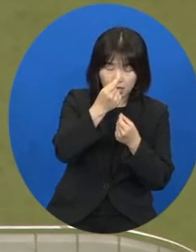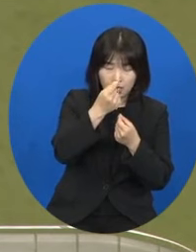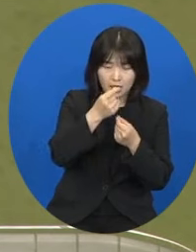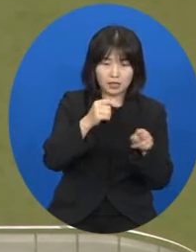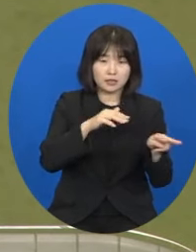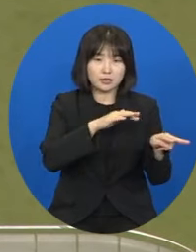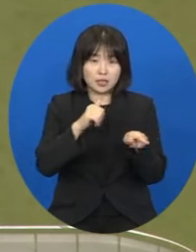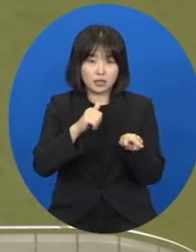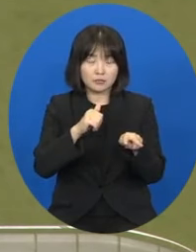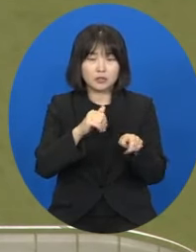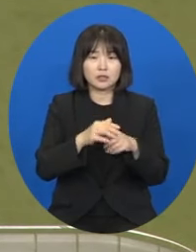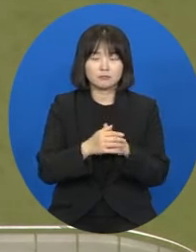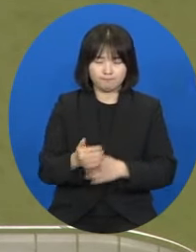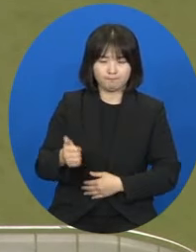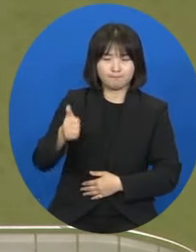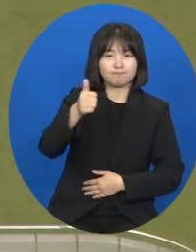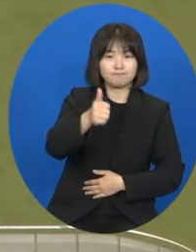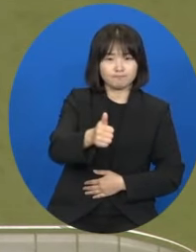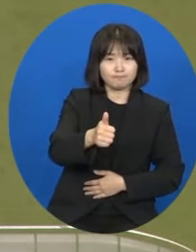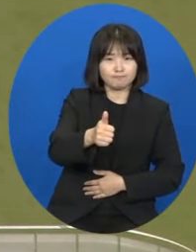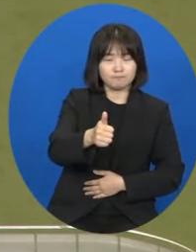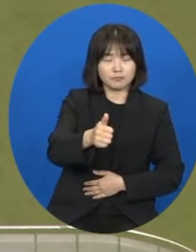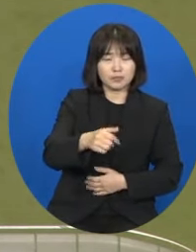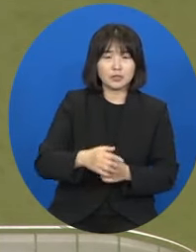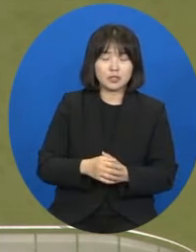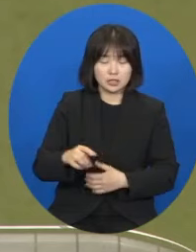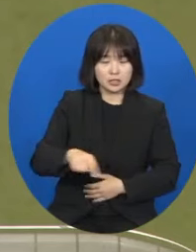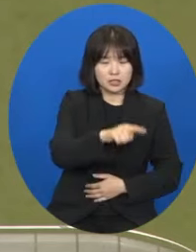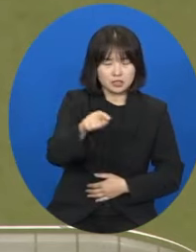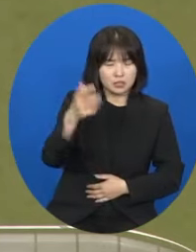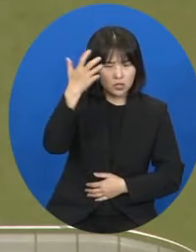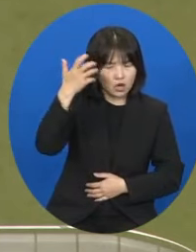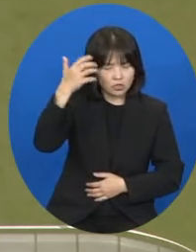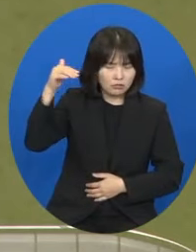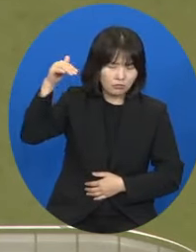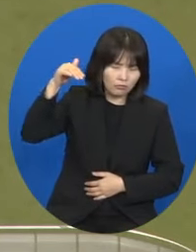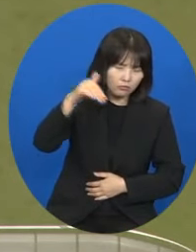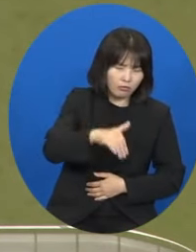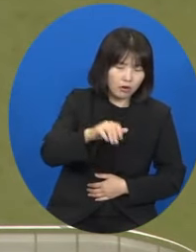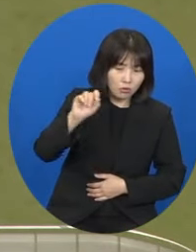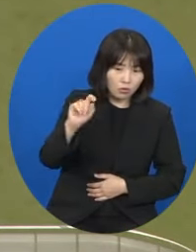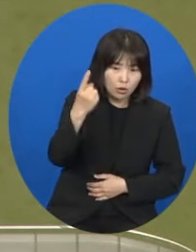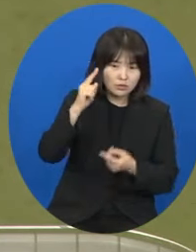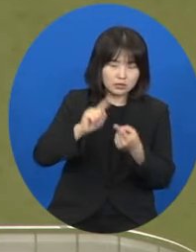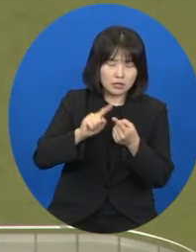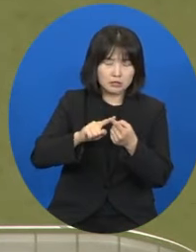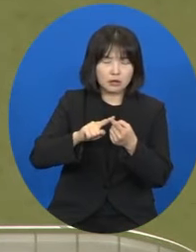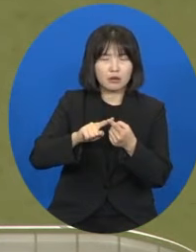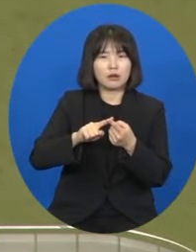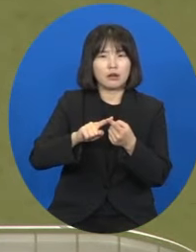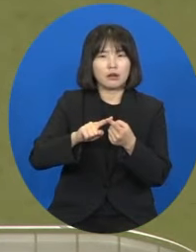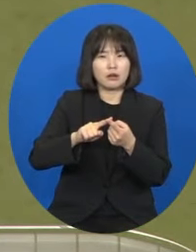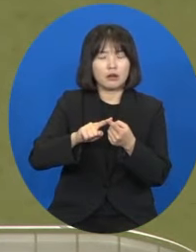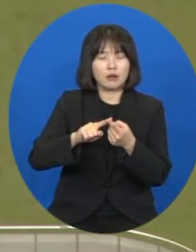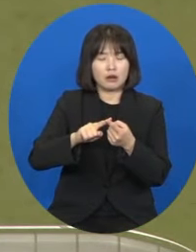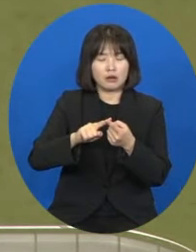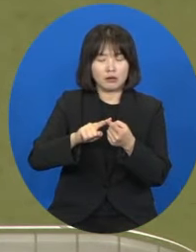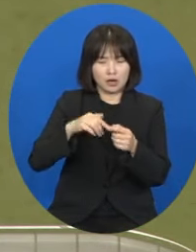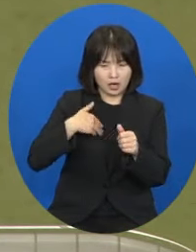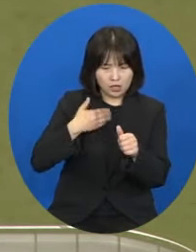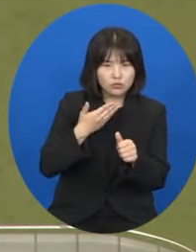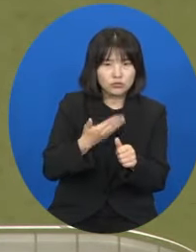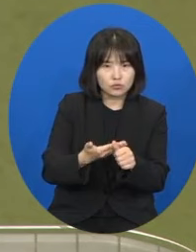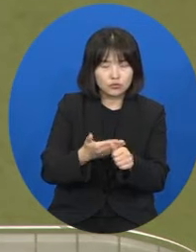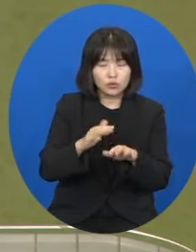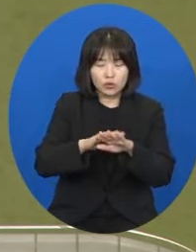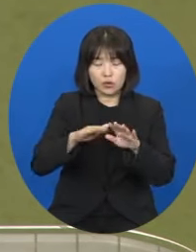등장을 하면서 왜 이들에게 영적 침체가 있었는지 그 원인을 정확하게 진단을 하고 그 처방전까지 제시를 합니다.